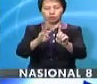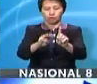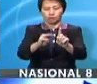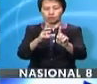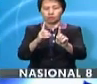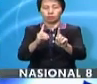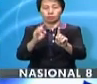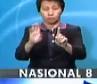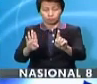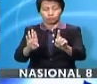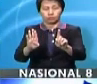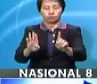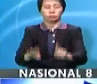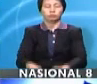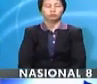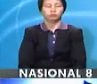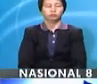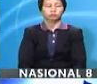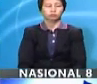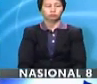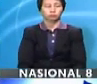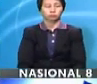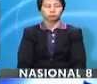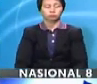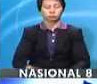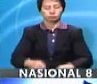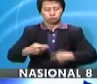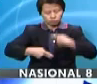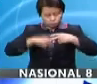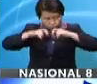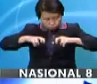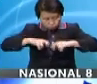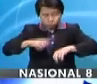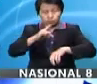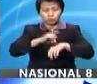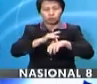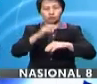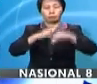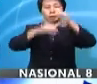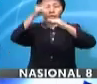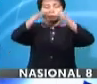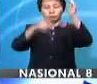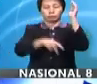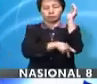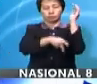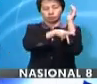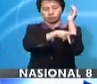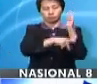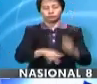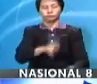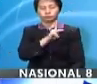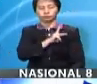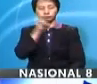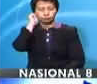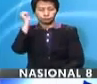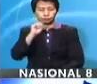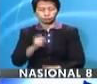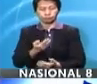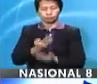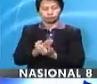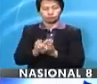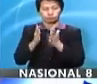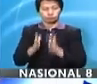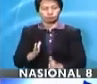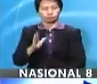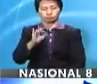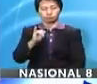Kerajaan Wan Malaysia Development Berhad 1MDB. Prosiding berlangsung di bangunan Parlimen. Ketua Setiausaha Perbendaharaan Tan Sri Irwan